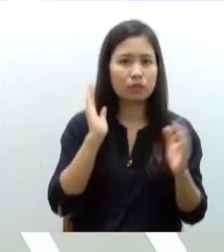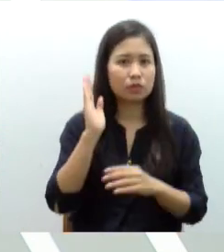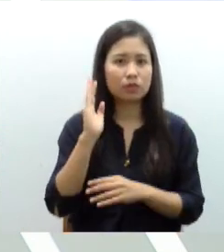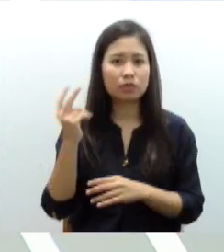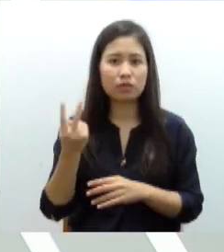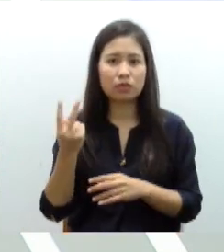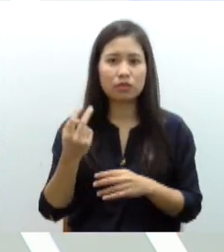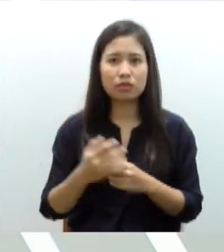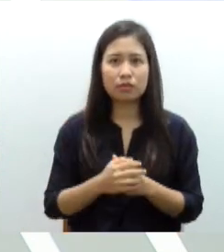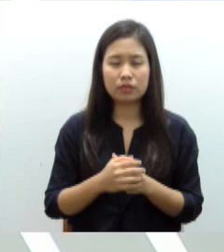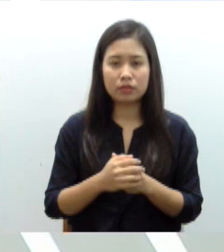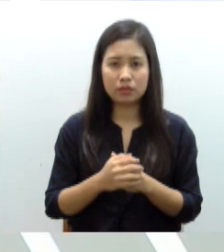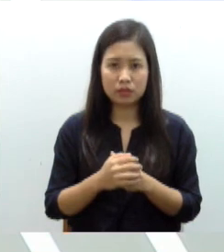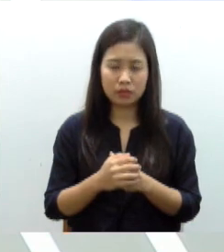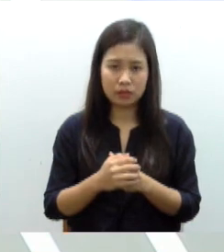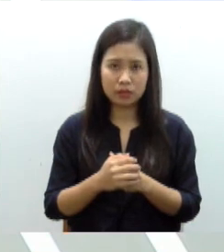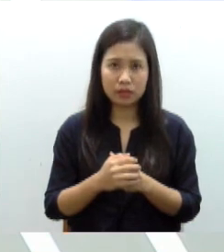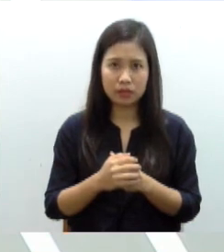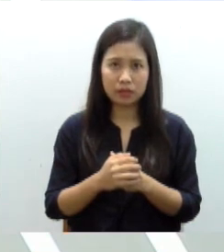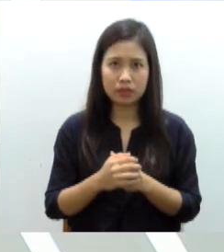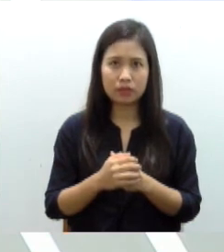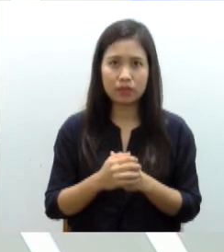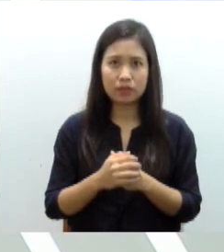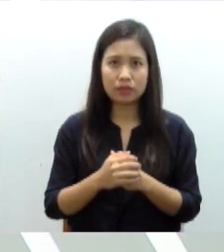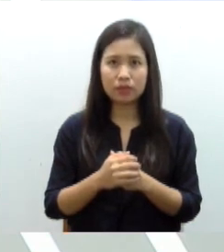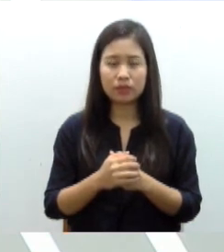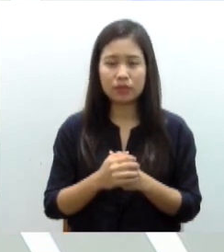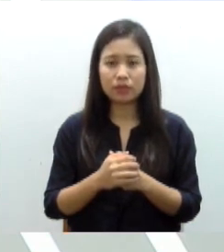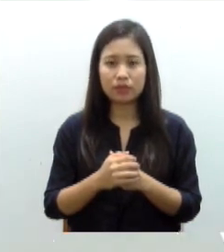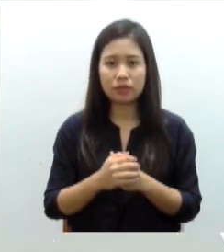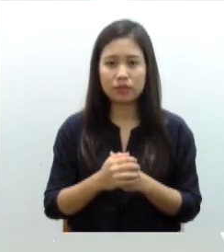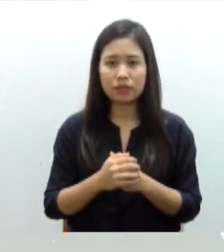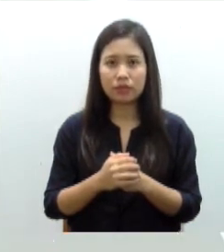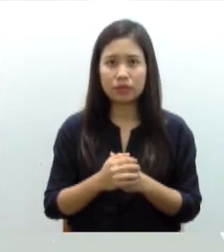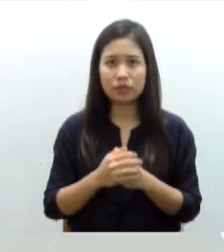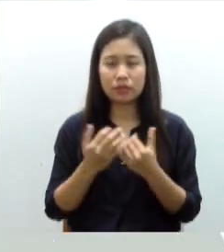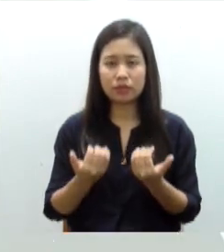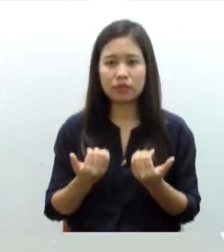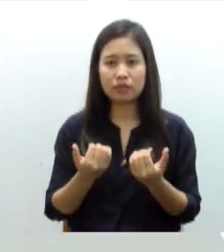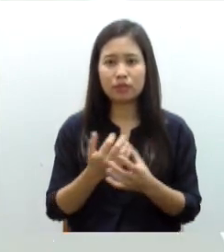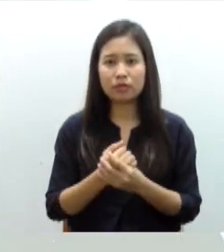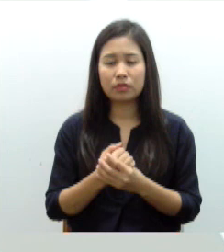โอกาสนี้นะครับขอขอบคุณทั้งสองท่านนะครับ สวัสดีครับ ครับสำหรับวันนี้นะครับก็ขอ